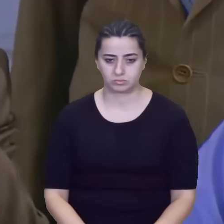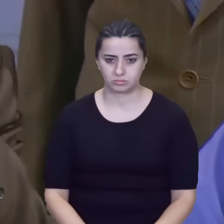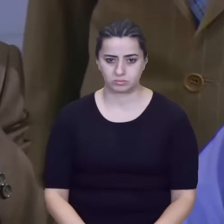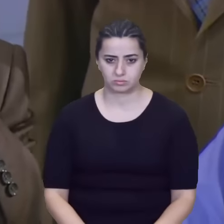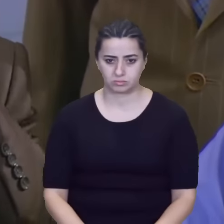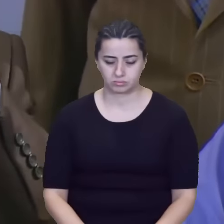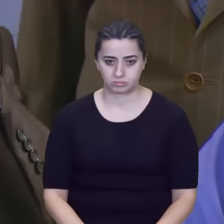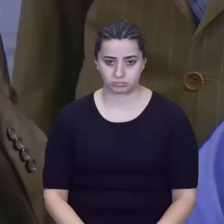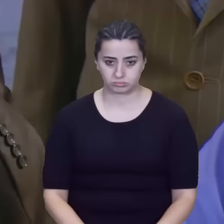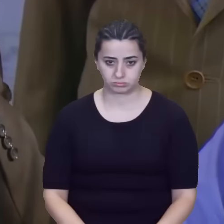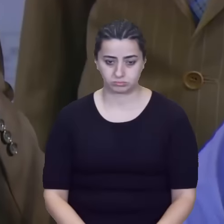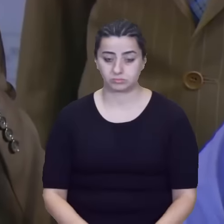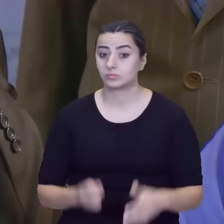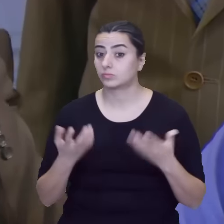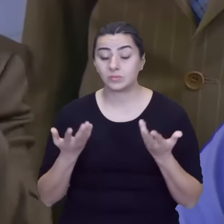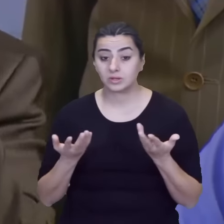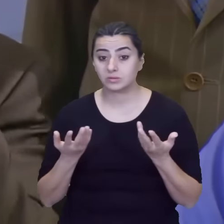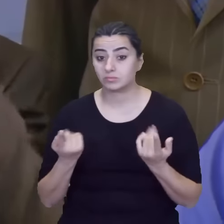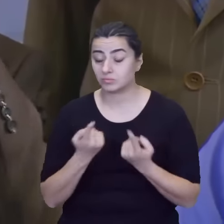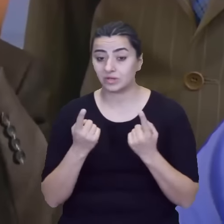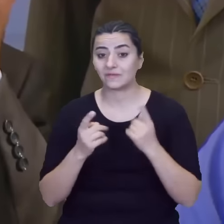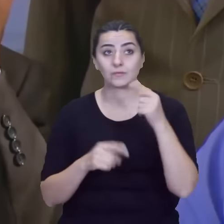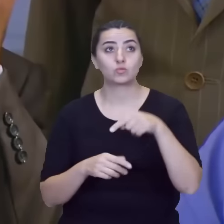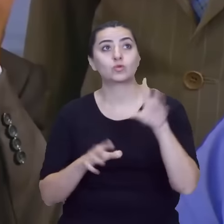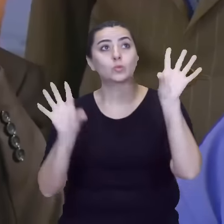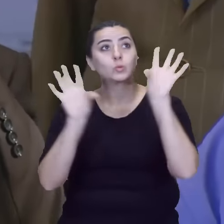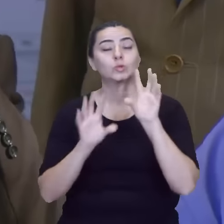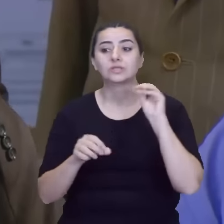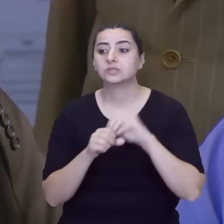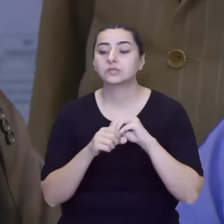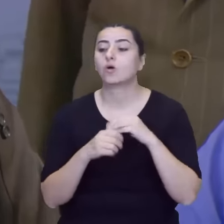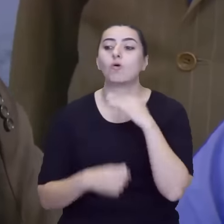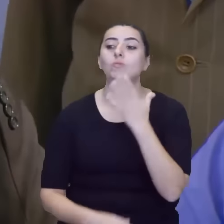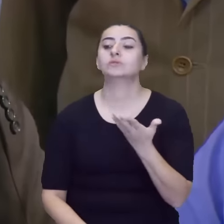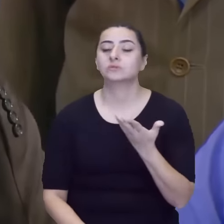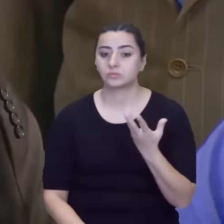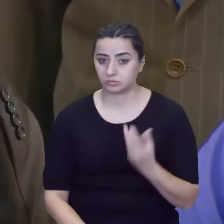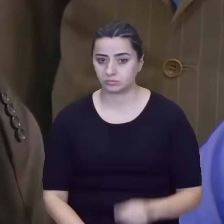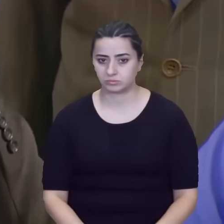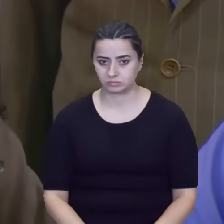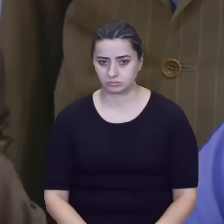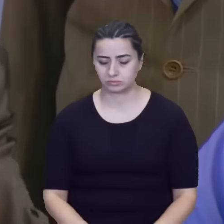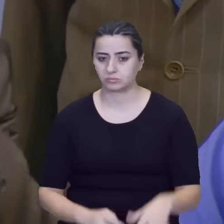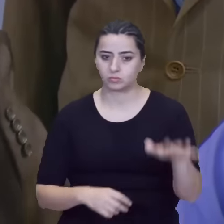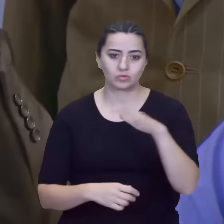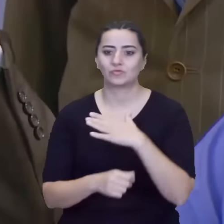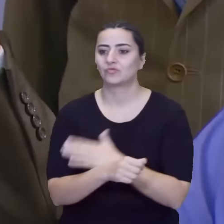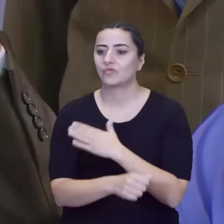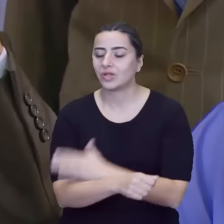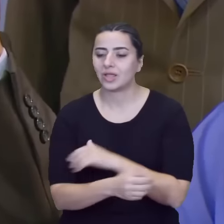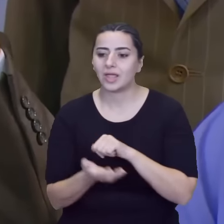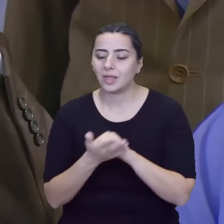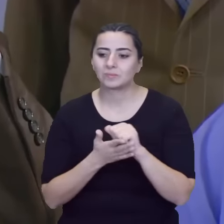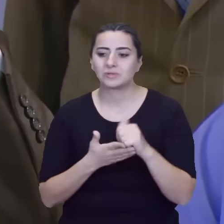Evet efendim. Peki bir verici takamaz mıyız? Yani bir verici taksak mahallemize de bu